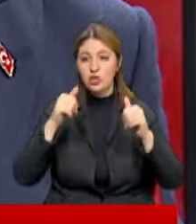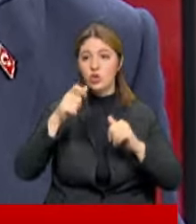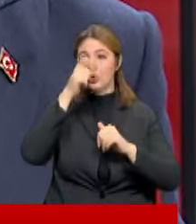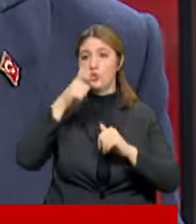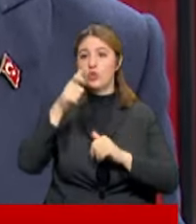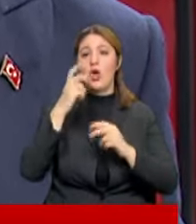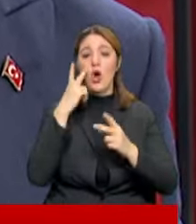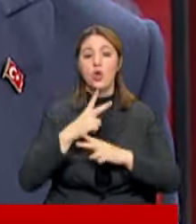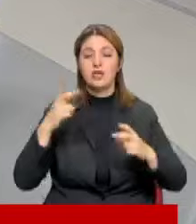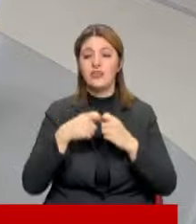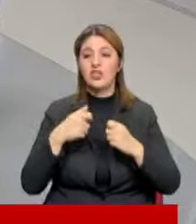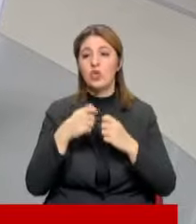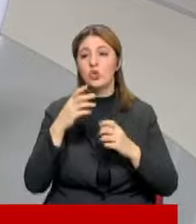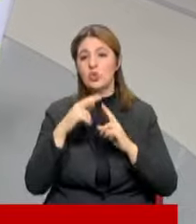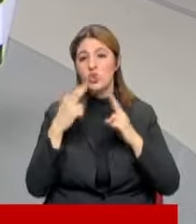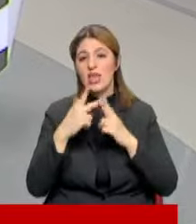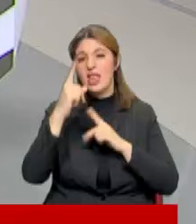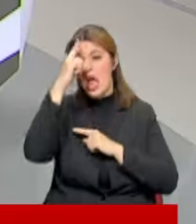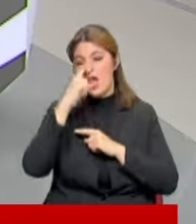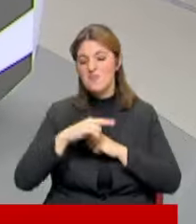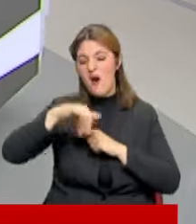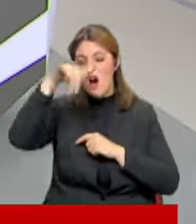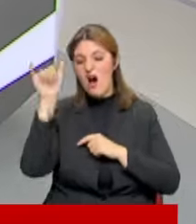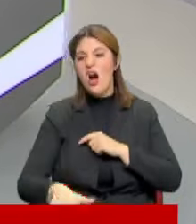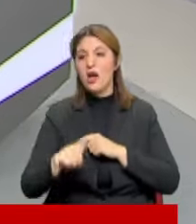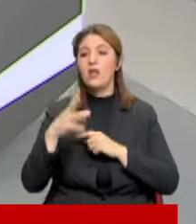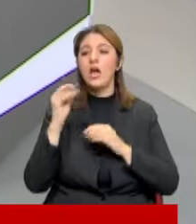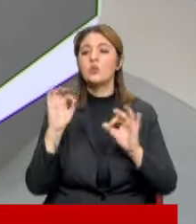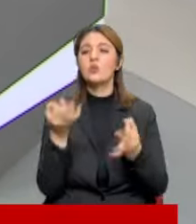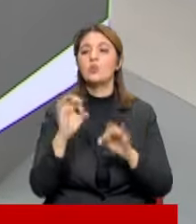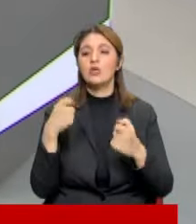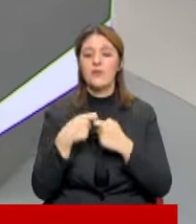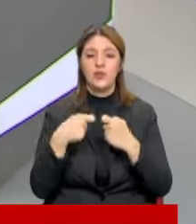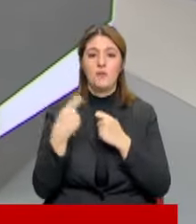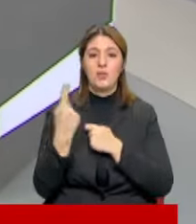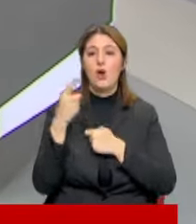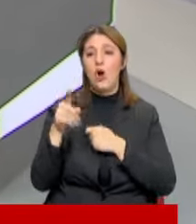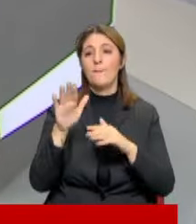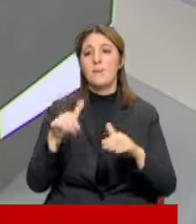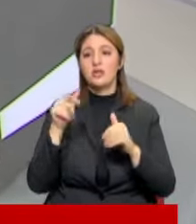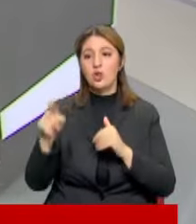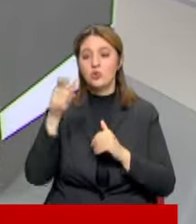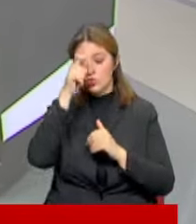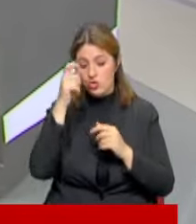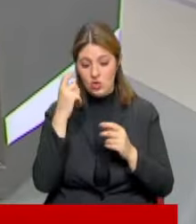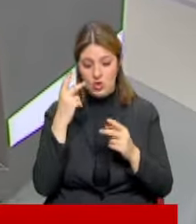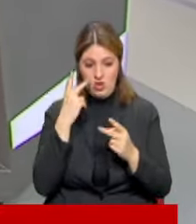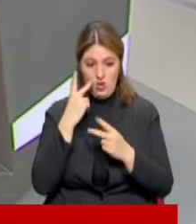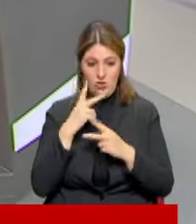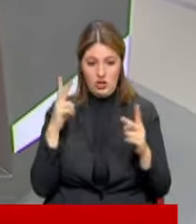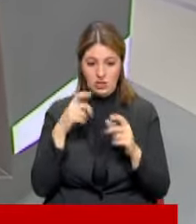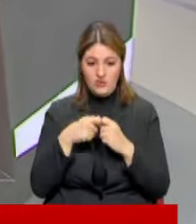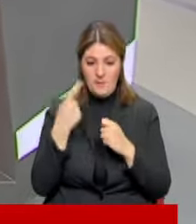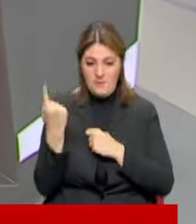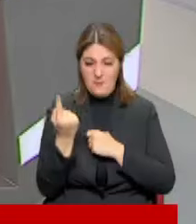Türk İstiklal Savaşı dünyanın en meşru en haklı en kutsal savaşlarından biridir o meclis Türk İstiklal Savaşı'nı bir